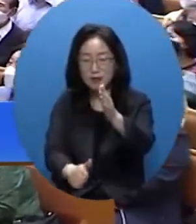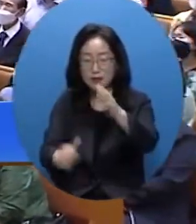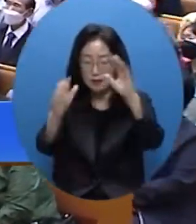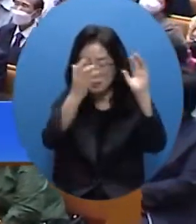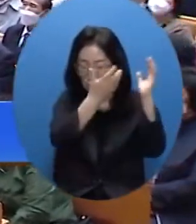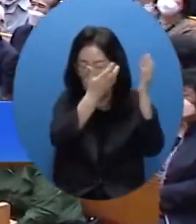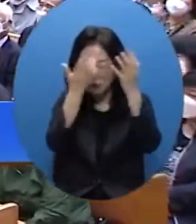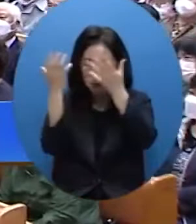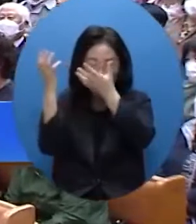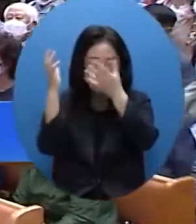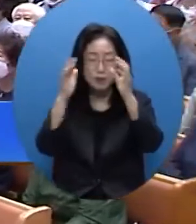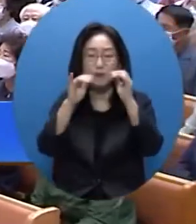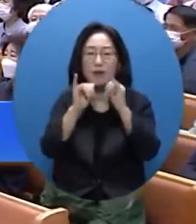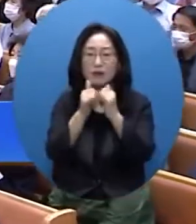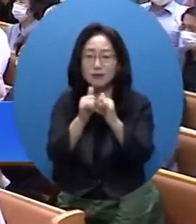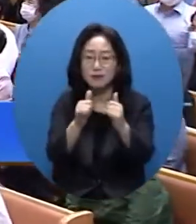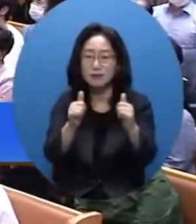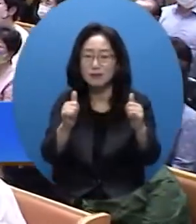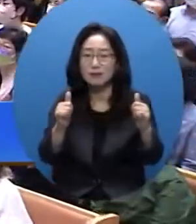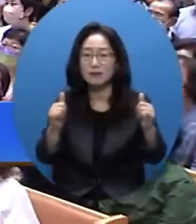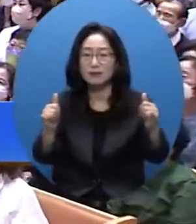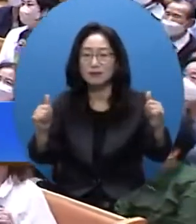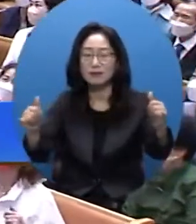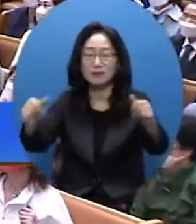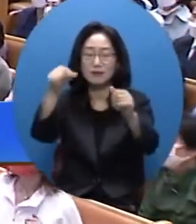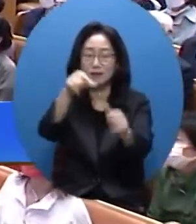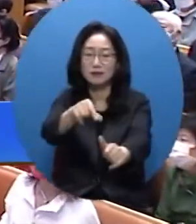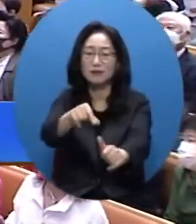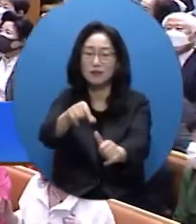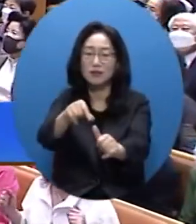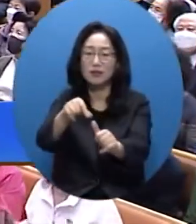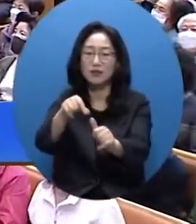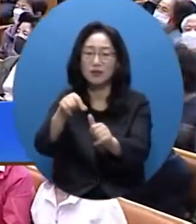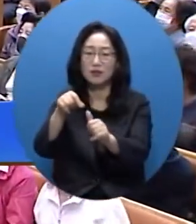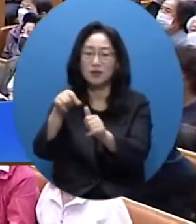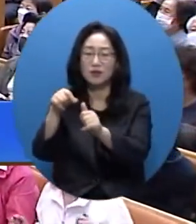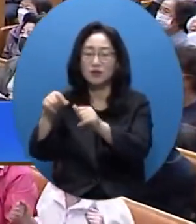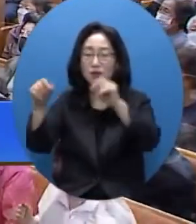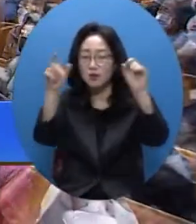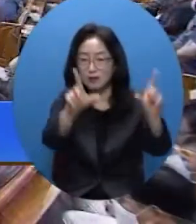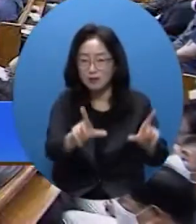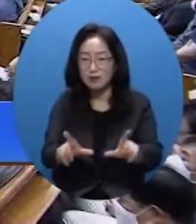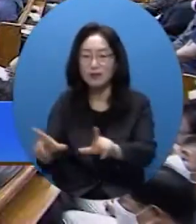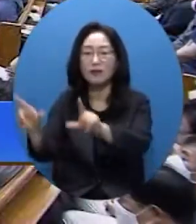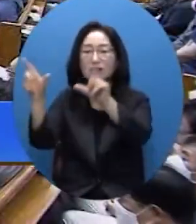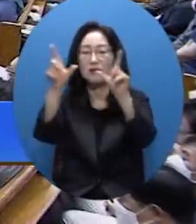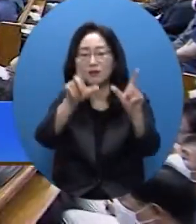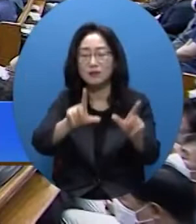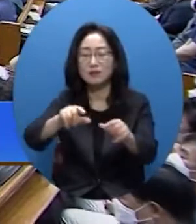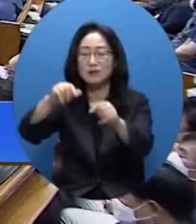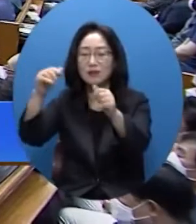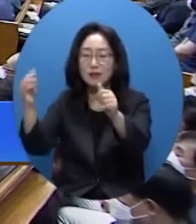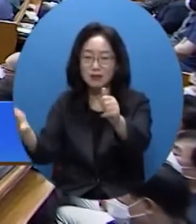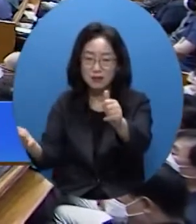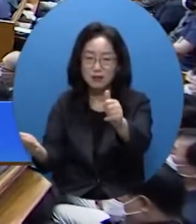좀 해외는 1 으 나 허례허식